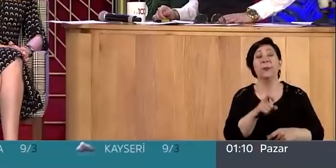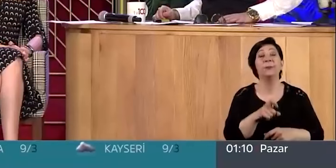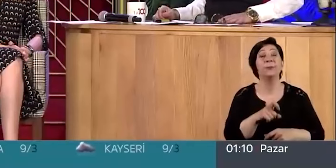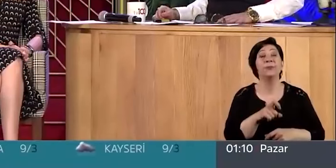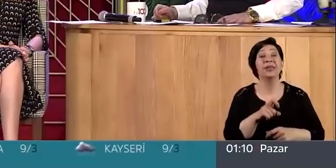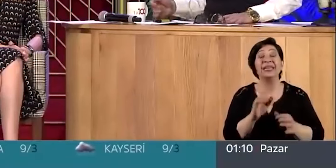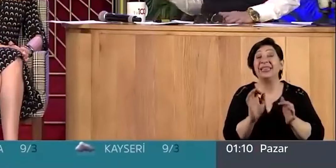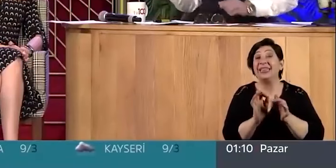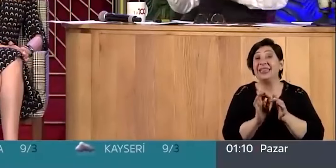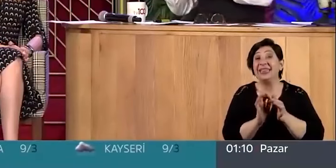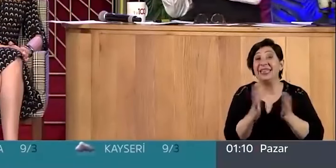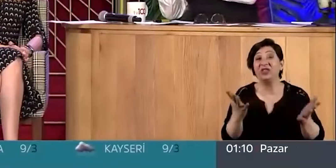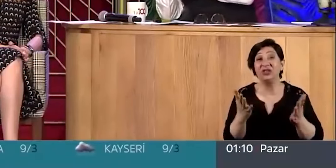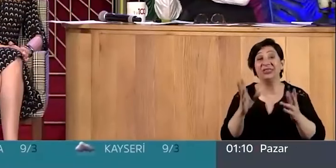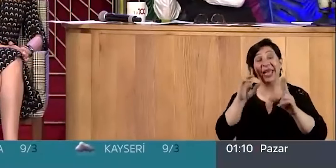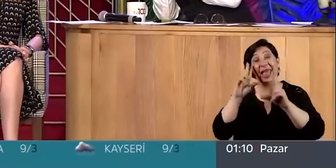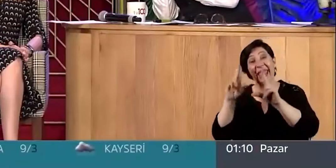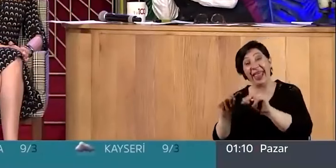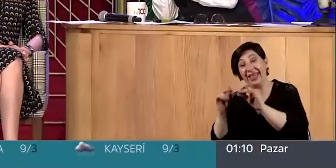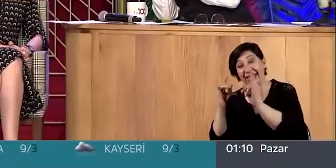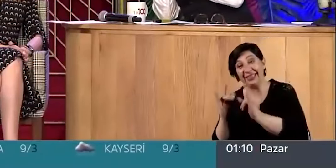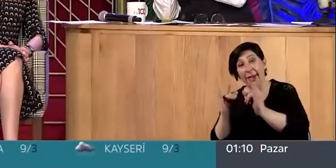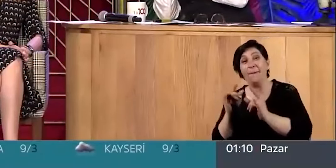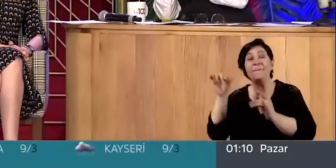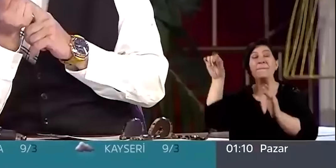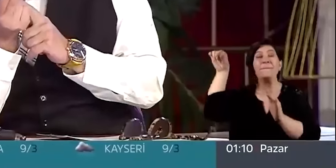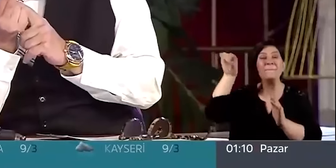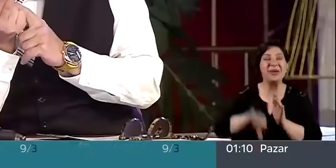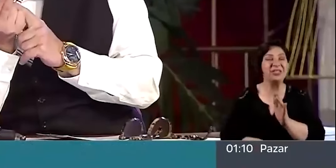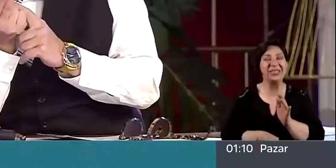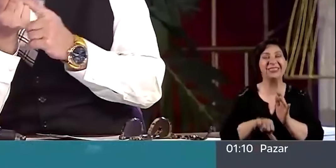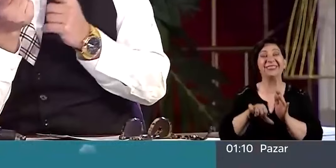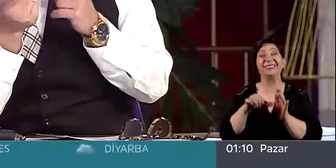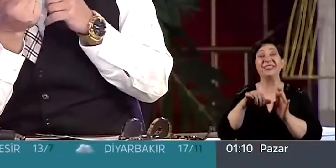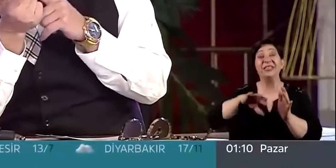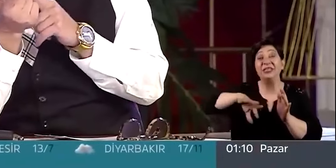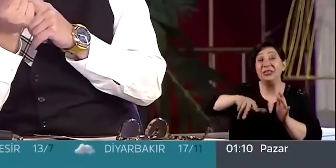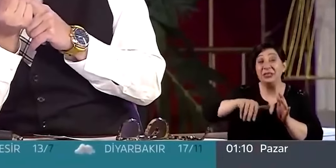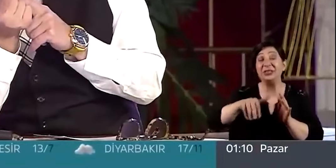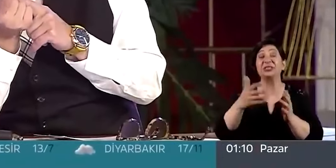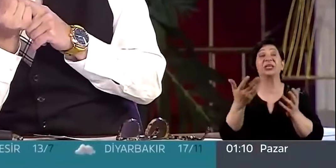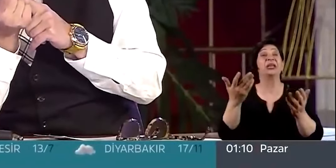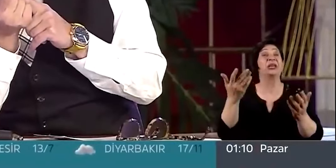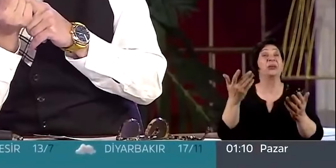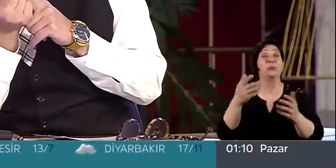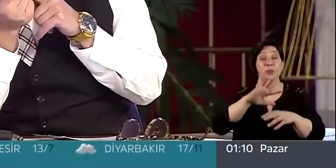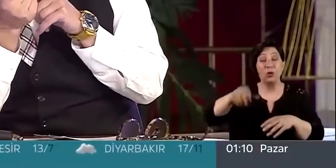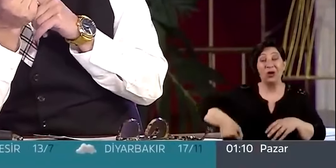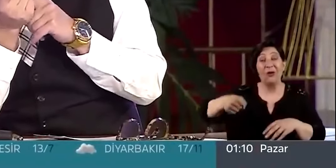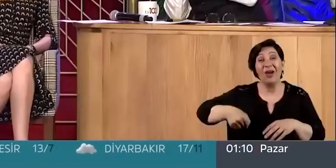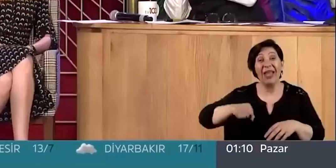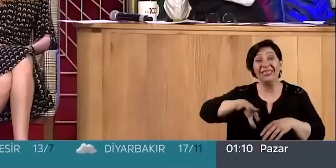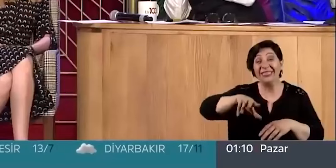sonra. Niçin yatakta başarısız burç yok? Neden hırsız burç yok? Neden bütün kovalar hırsız